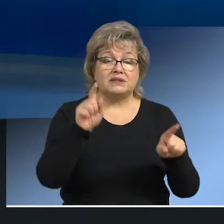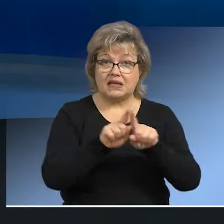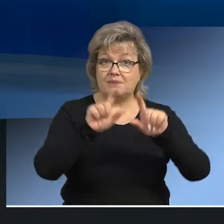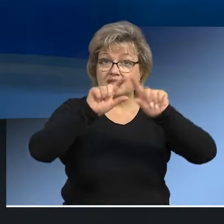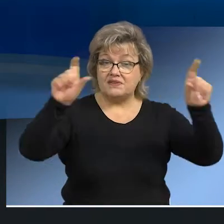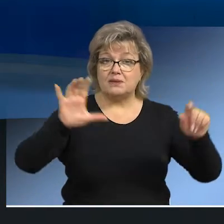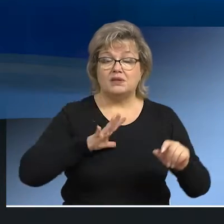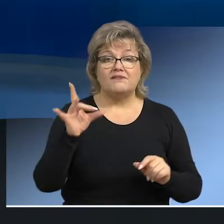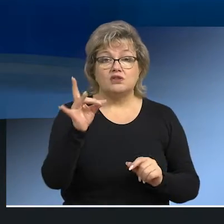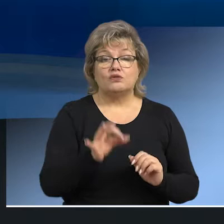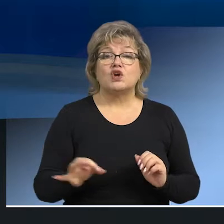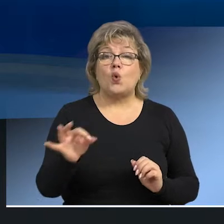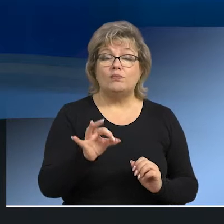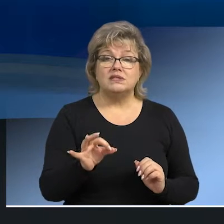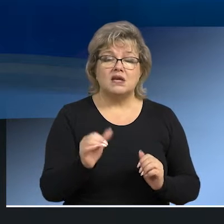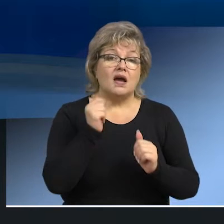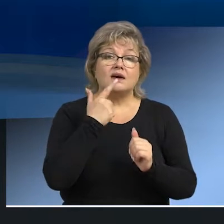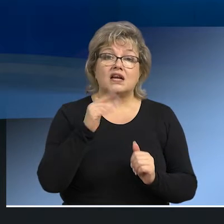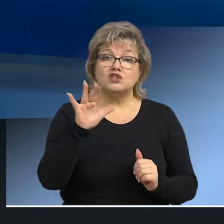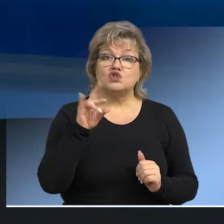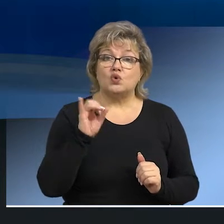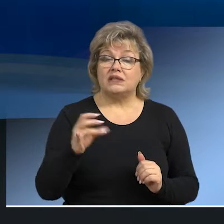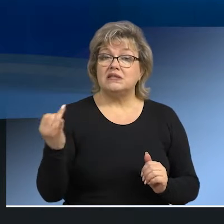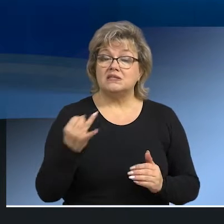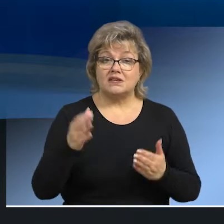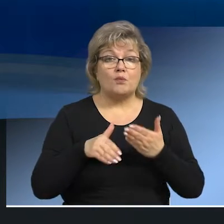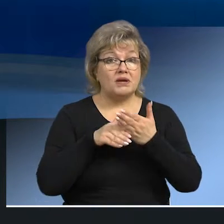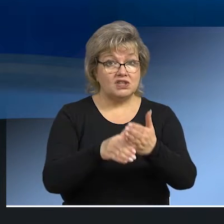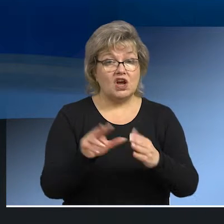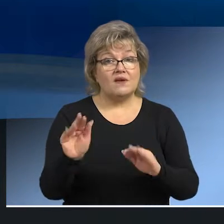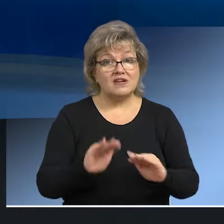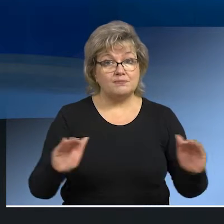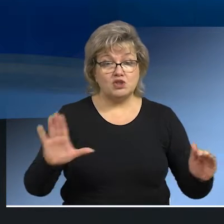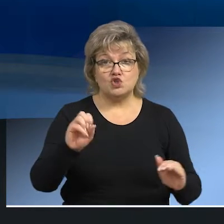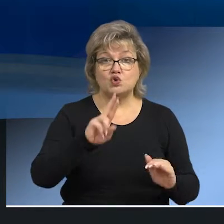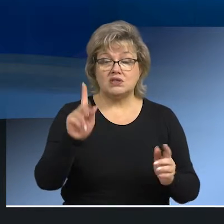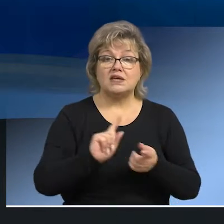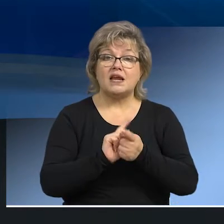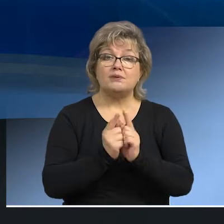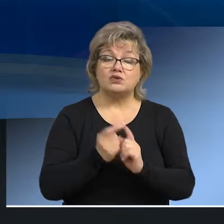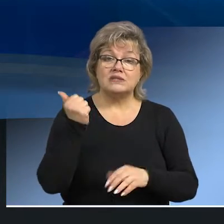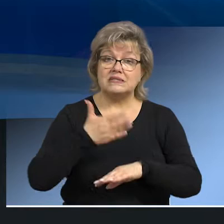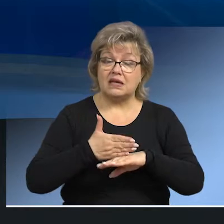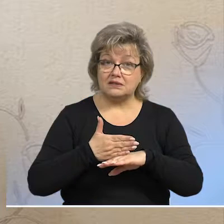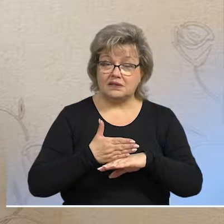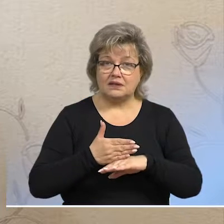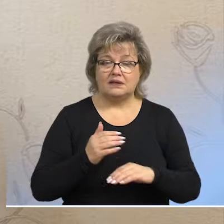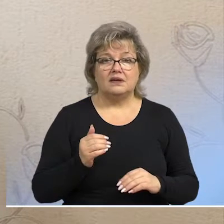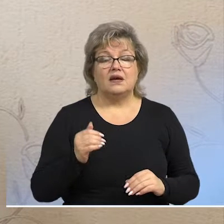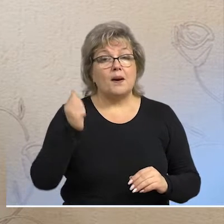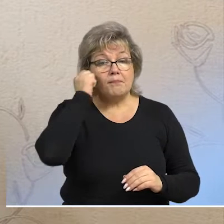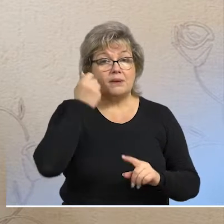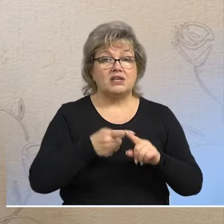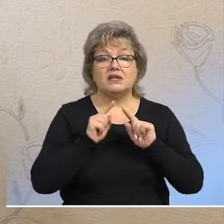под таким девизом прошла в Ростовской области. В Красном Сулине инициативу поддержали воспитанники социально-реабилитационного центра. В рамках